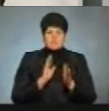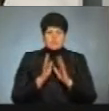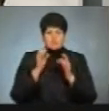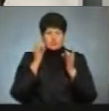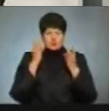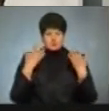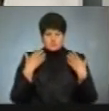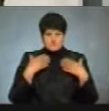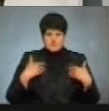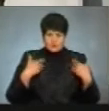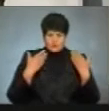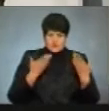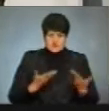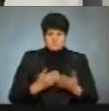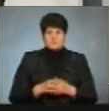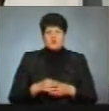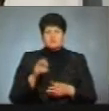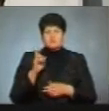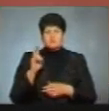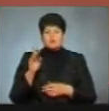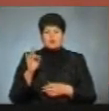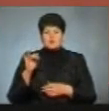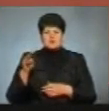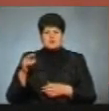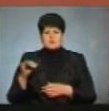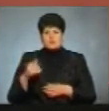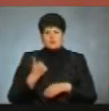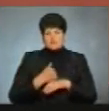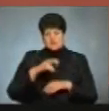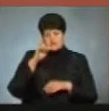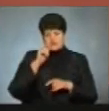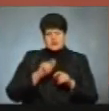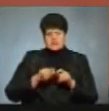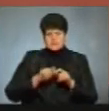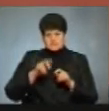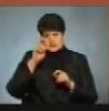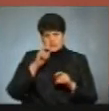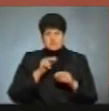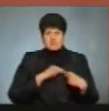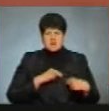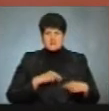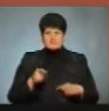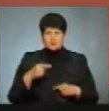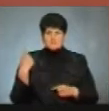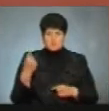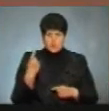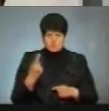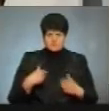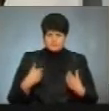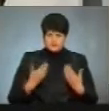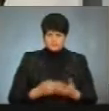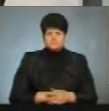та відпочинку». Я вас вітаю. Та Богдан Кропотницький, головний державний інспектор управління Держпраці у Тернопільській області. Мої